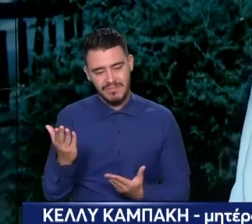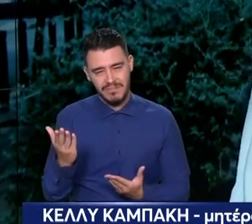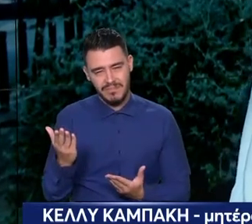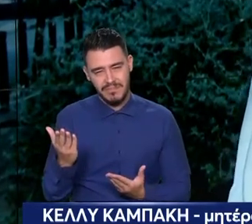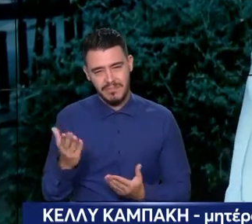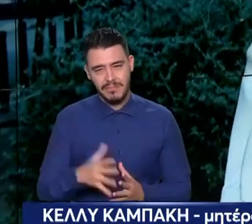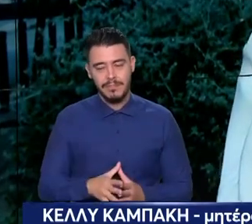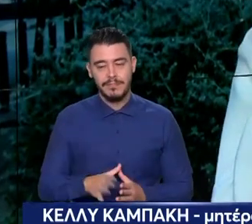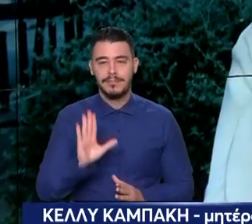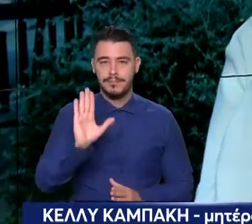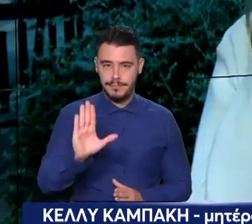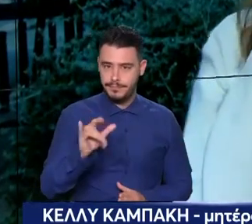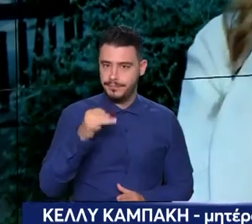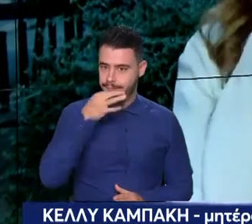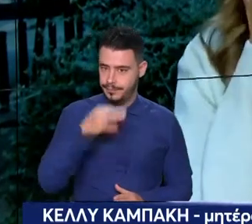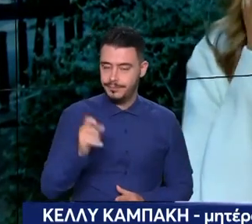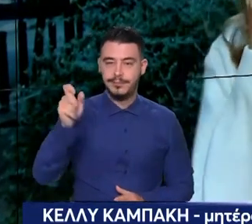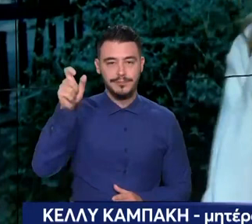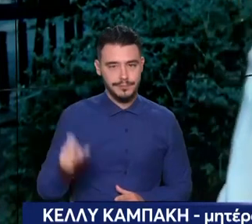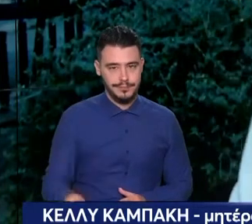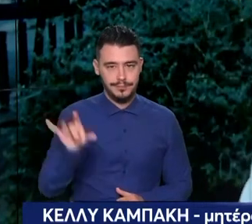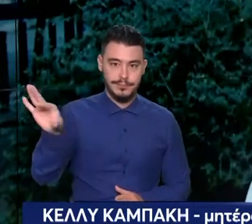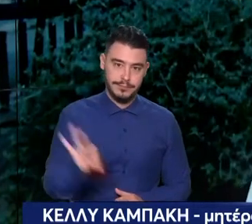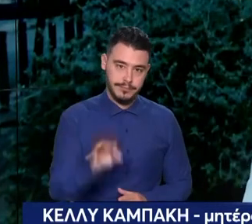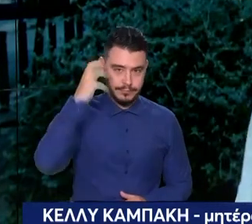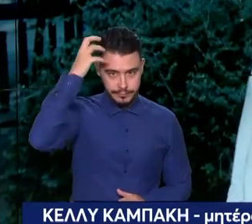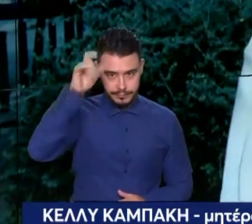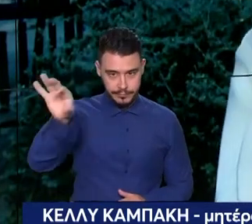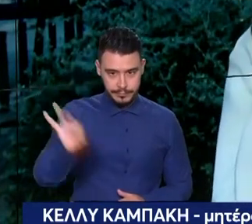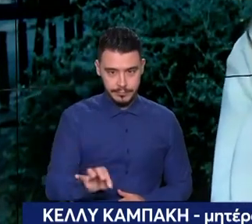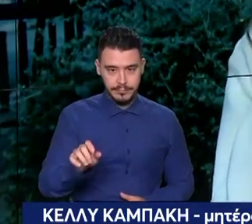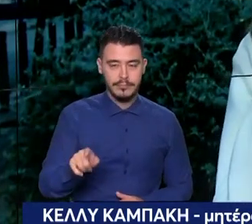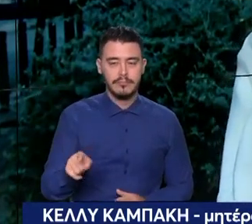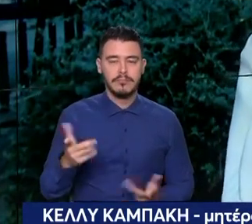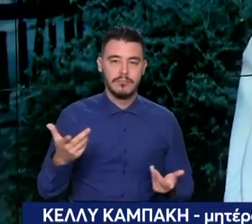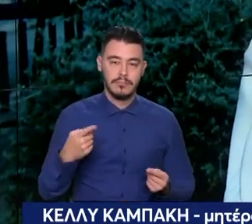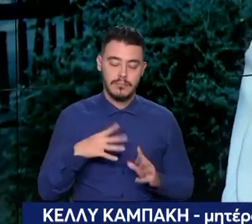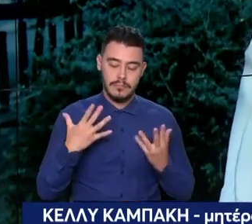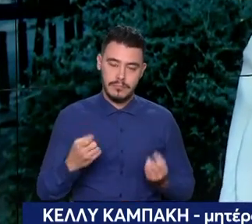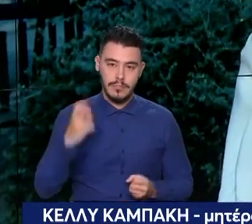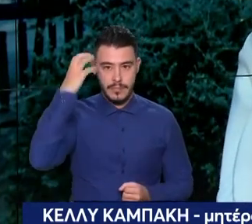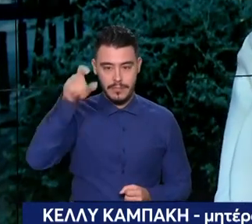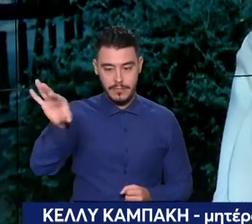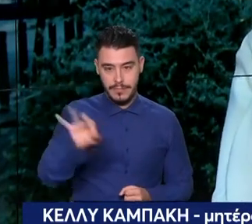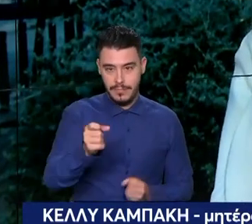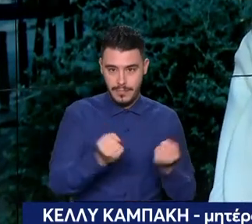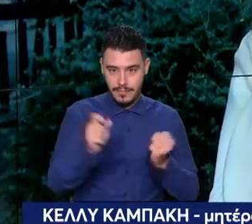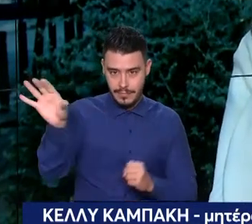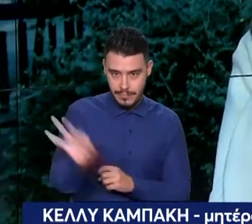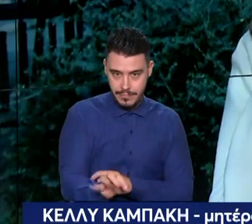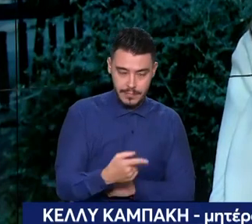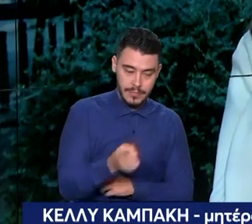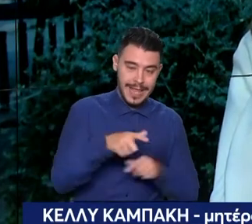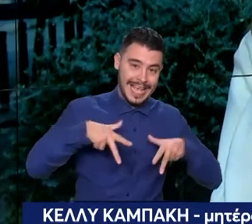πραγματογνώμονας, το έχουμε ξαναπεί με την κυρία Καμπάκη, ο πραγματογνώμονας που όρισε το κράτος, εκτίμησε ότι ο οδηγός έτρεχε